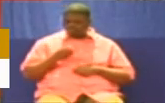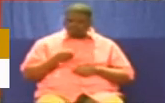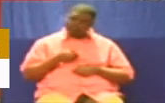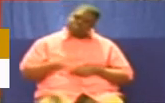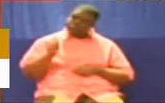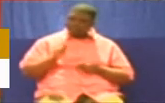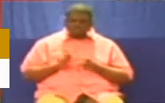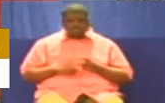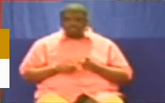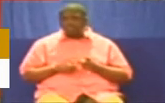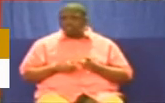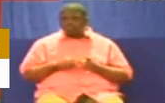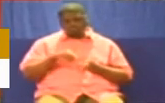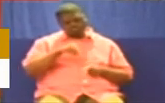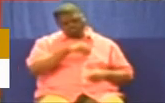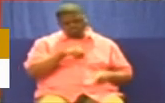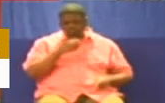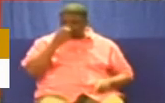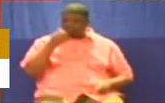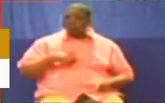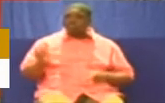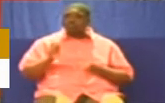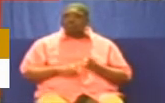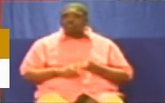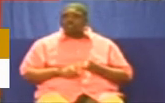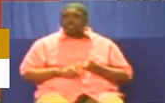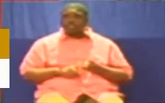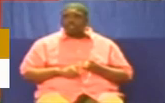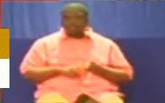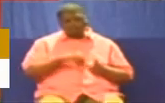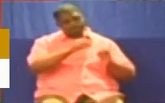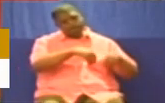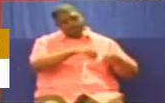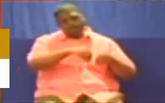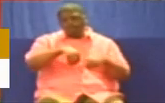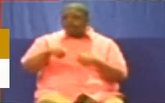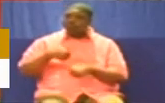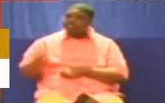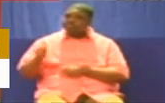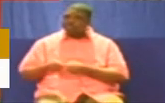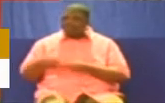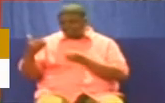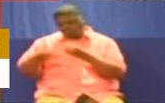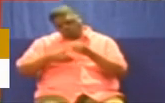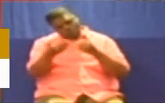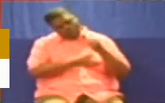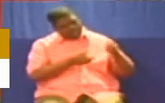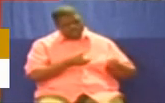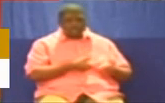mwenyewe, anatafuta pembejeo mwenyewe, analima mwenyewe, anapalilia, anavuna na